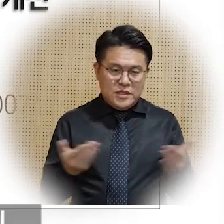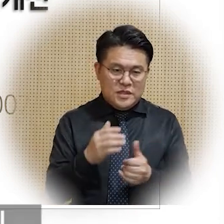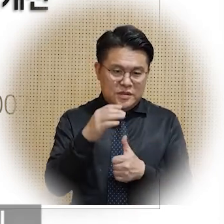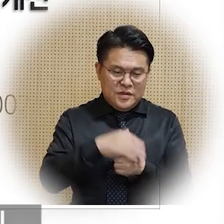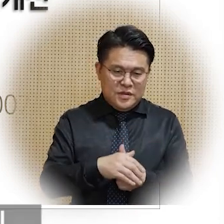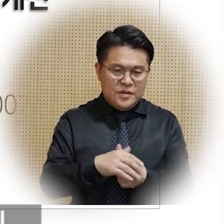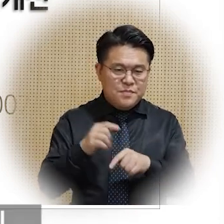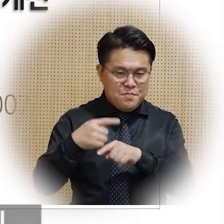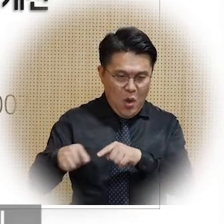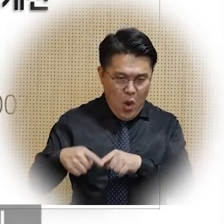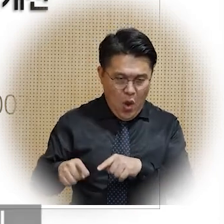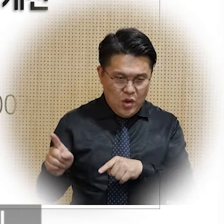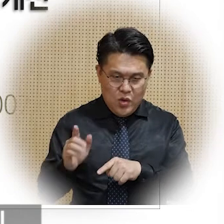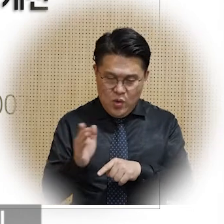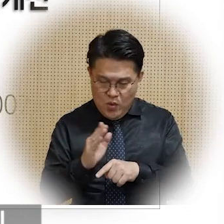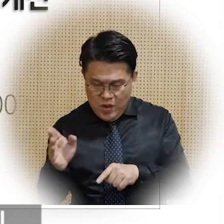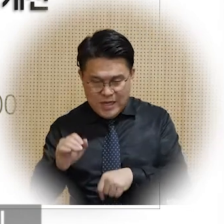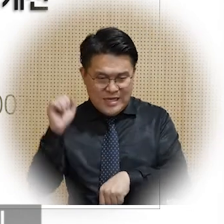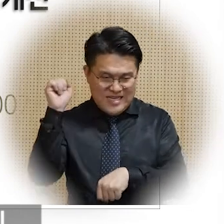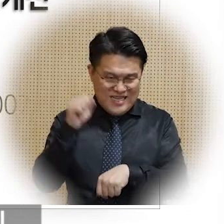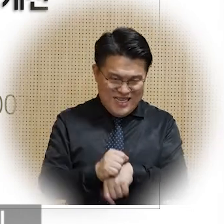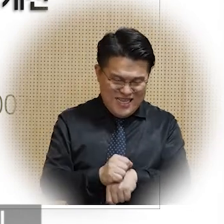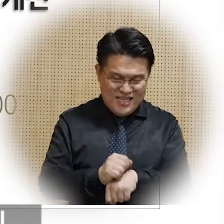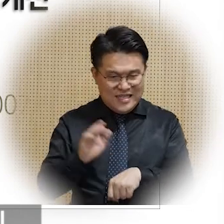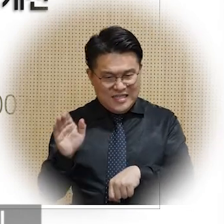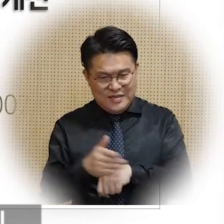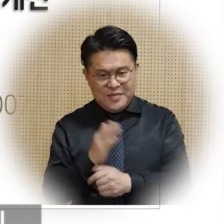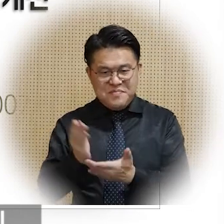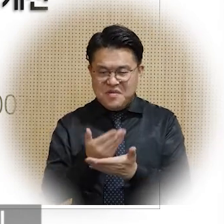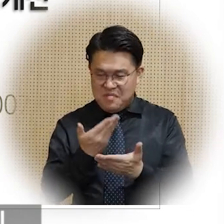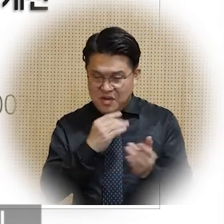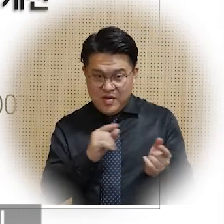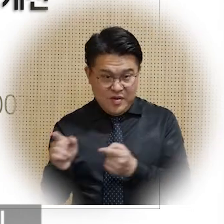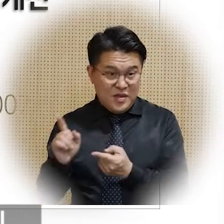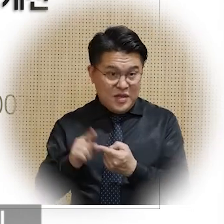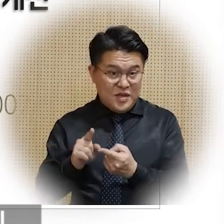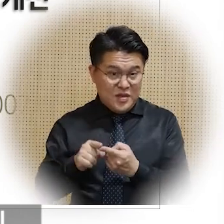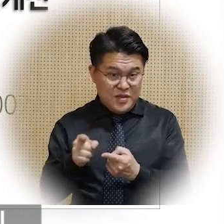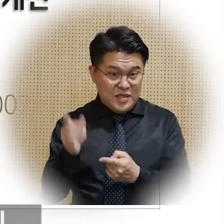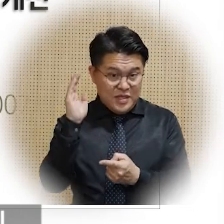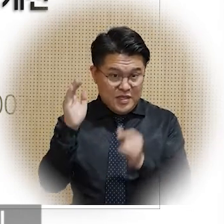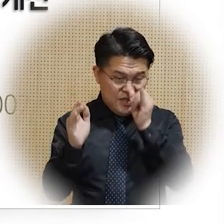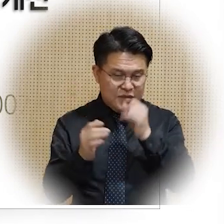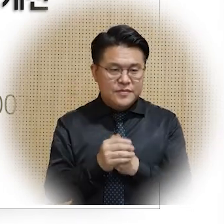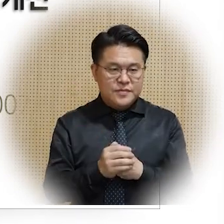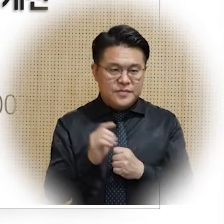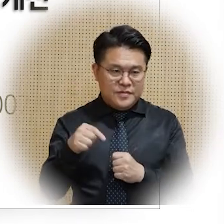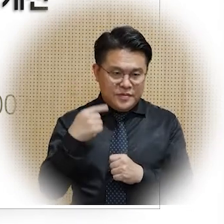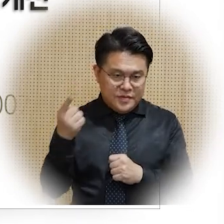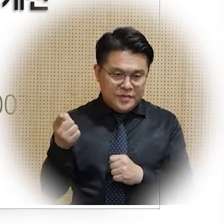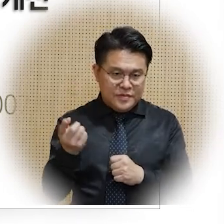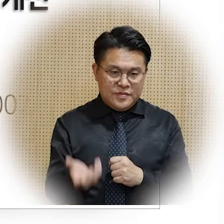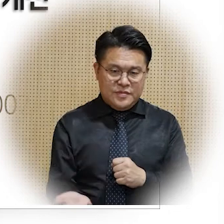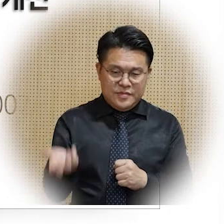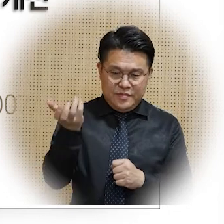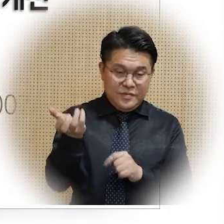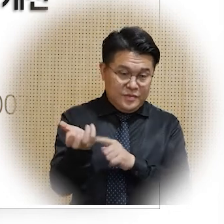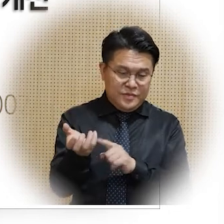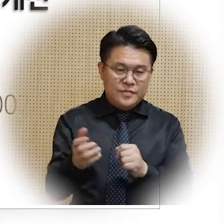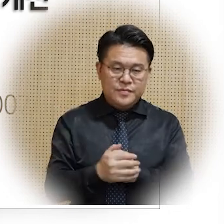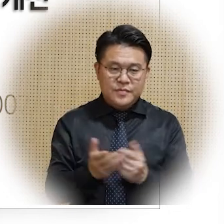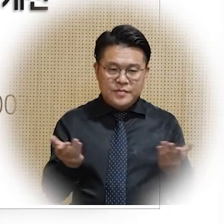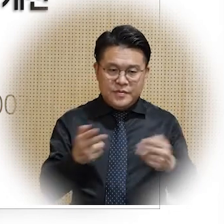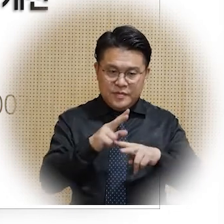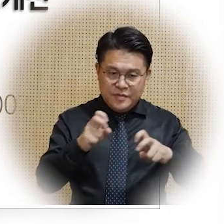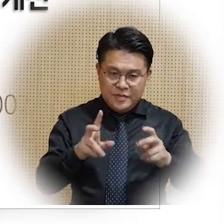수행 평가, 뭐 어느 정도 해야지 잘했다고 볼 수 있는지, 이런 것들을 이야기하는 거죠. 그다음에 여섯 번째는 승진,